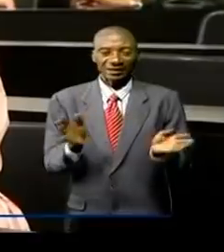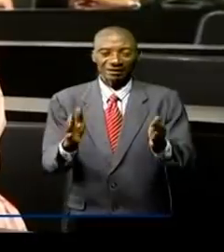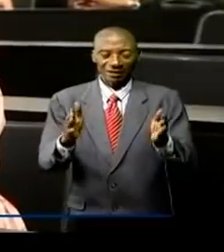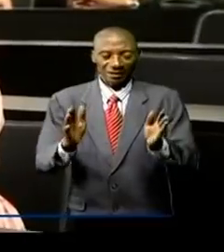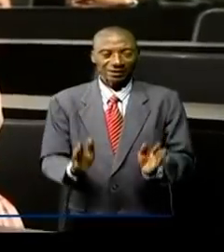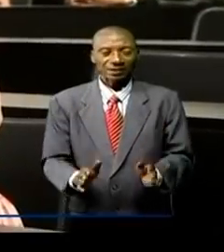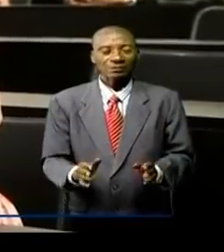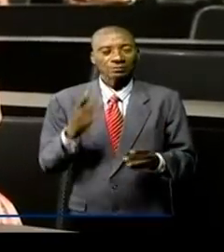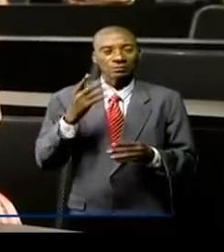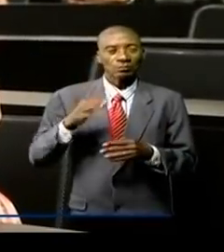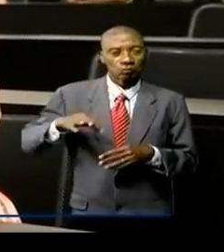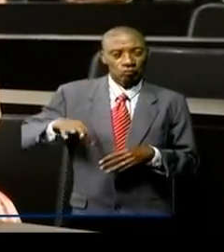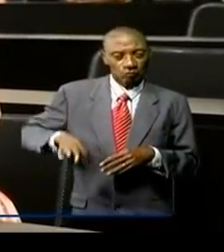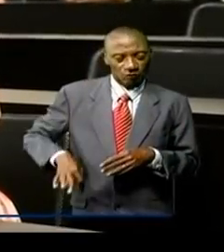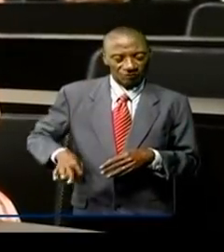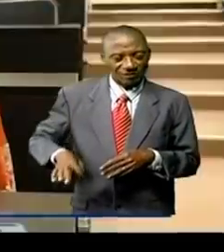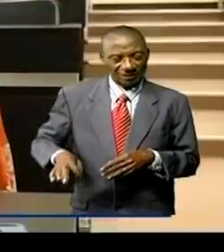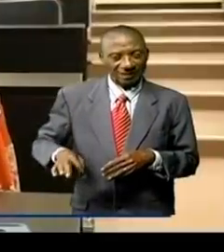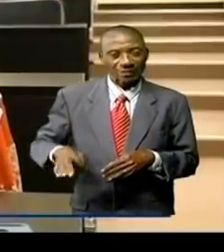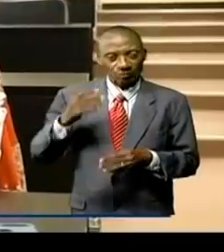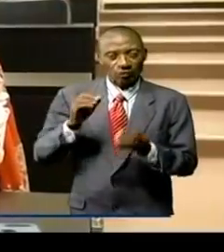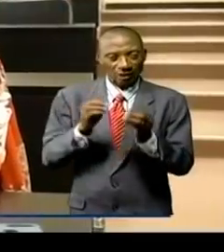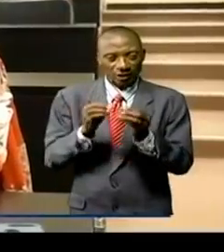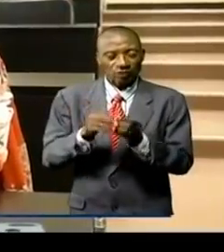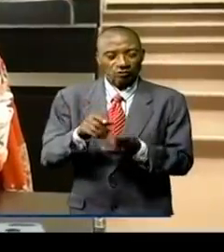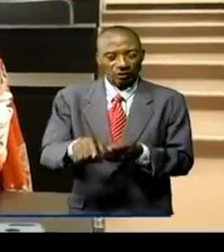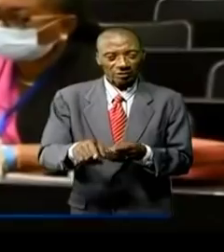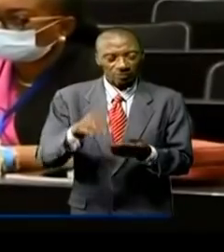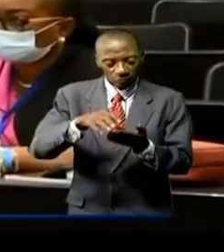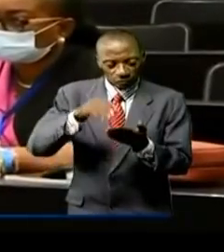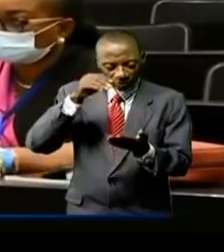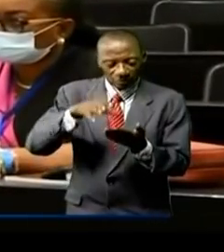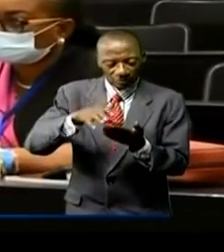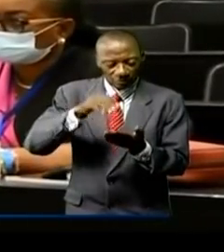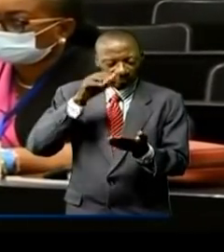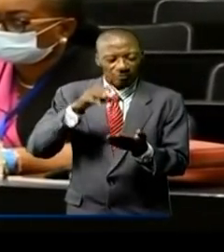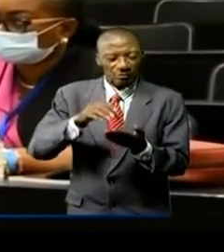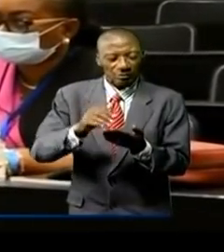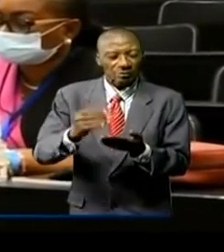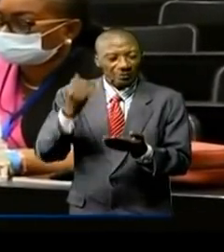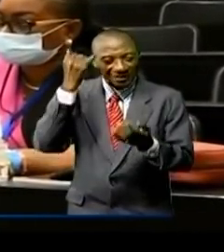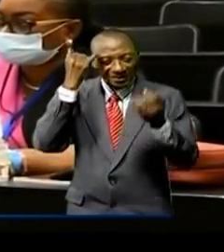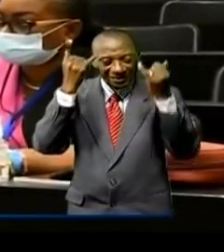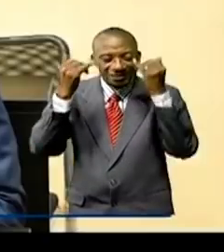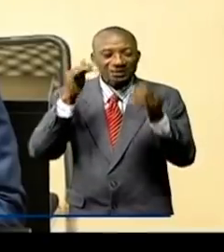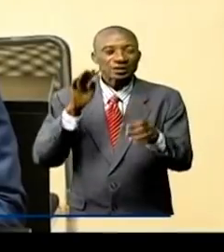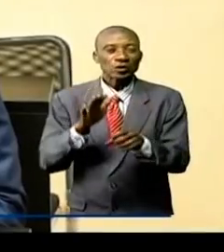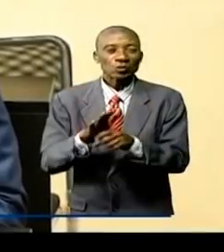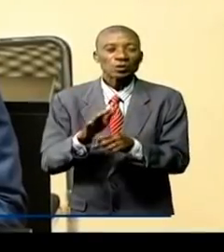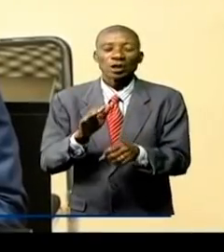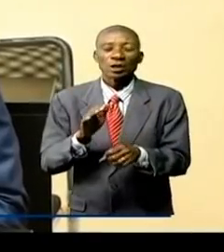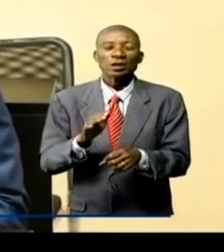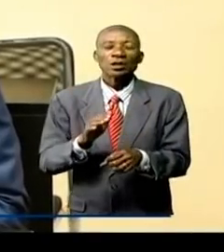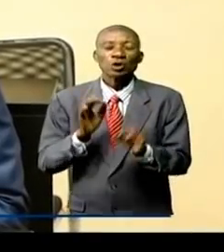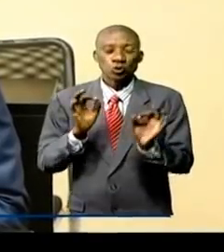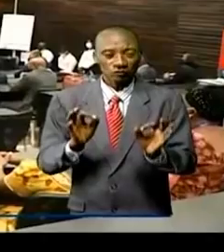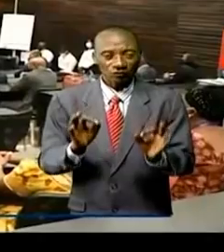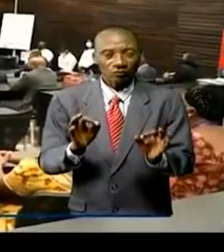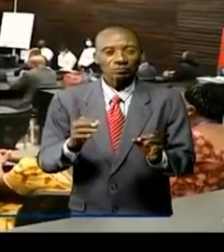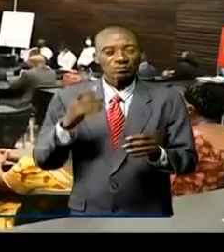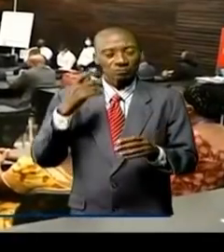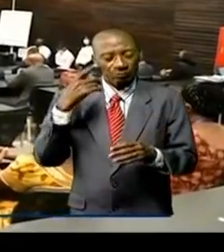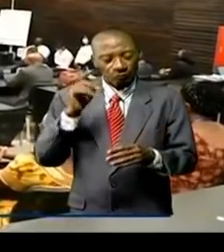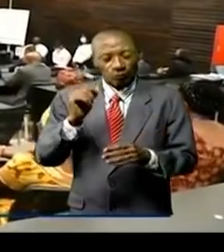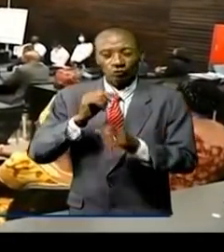de cette opportunité pour acquérir des nouvelles connaissances pouvant parer à toutes ces calamités causées par les